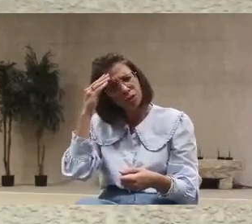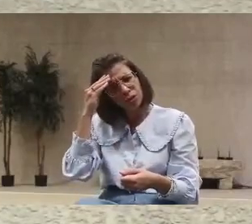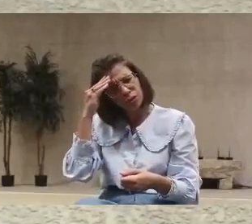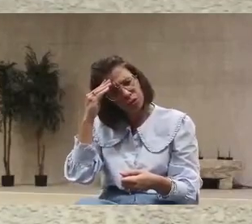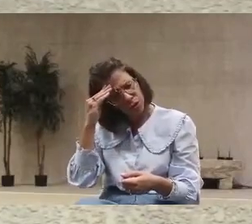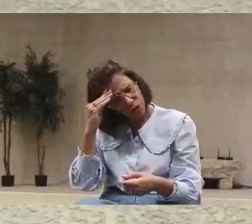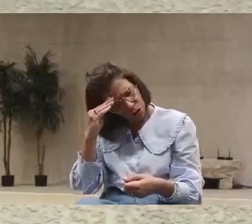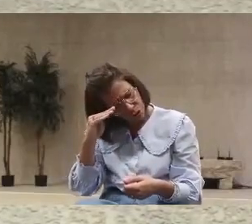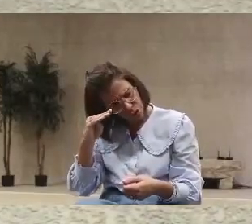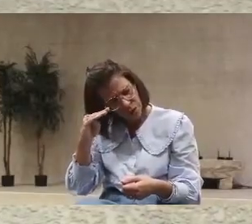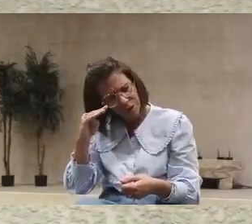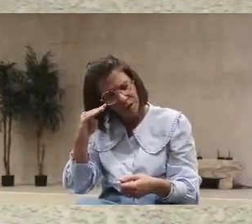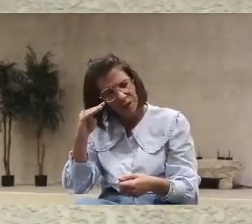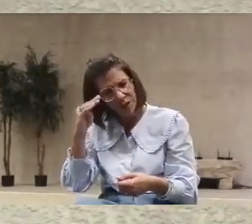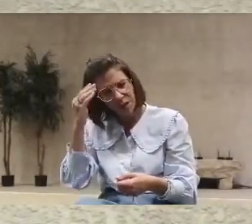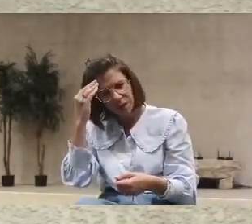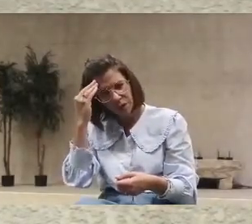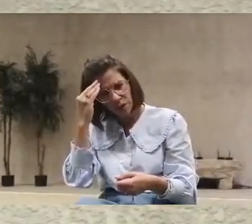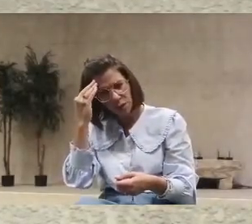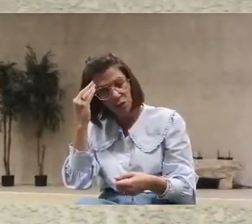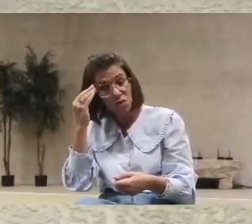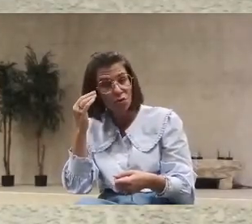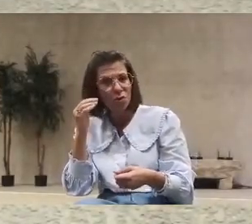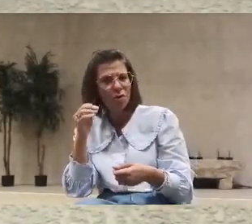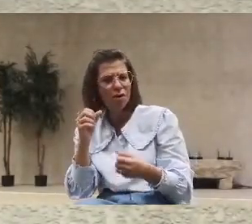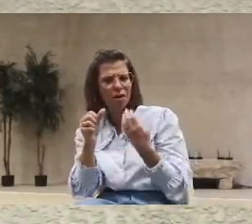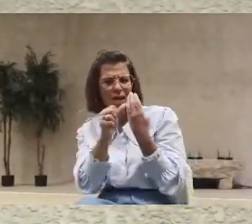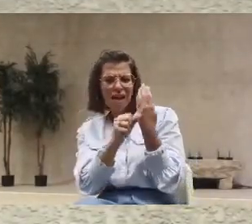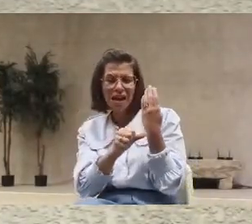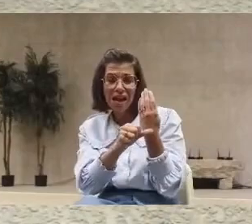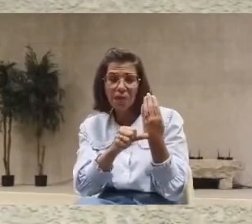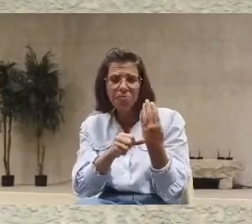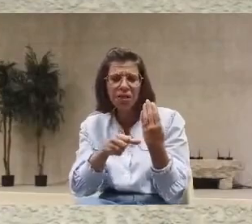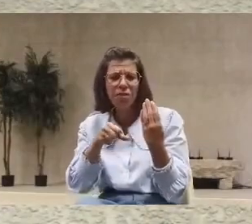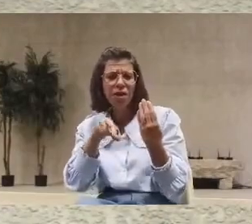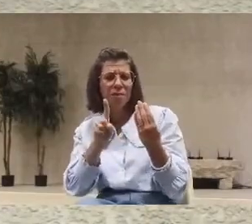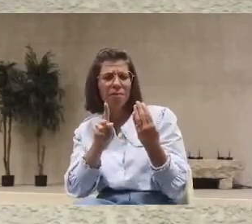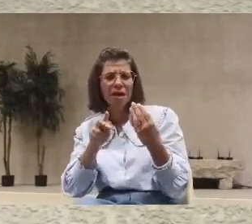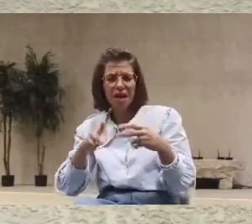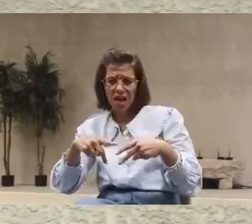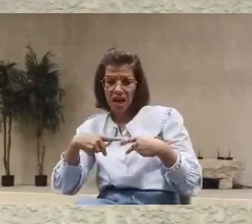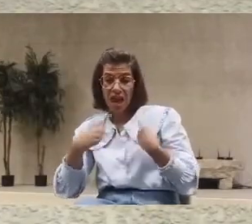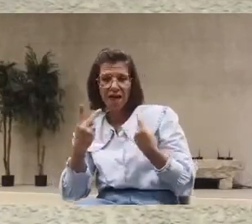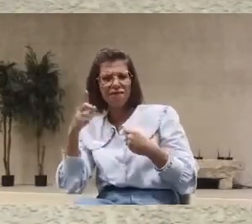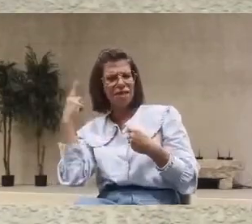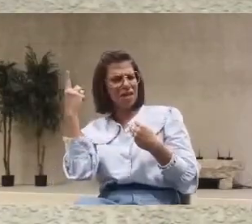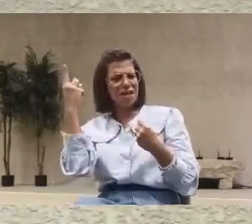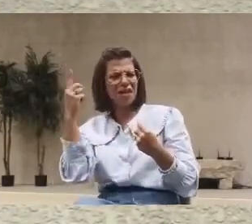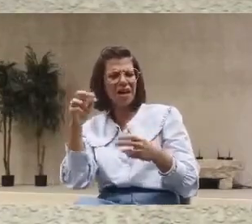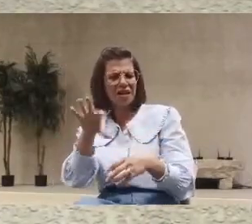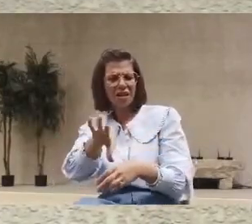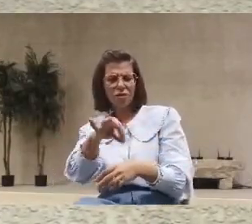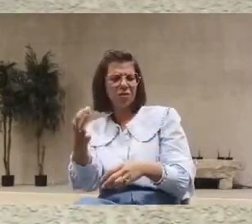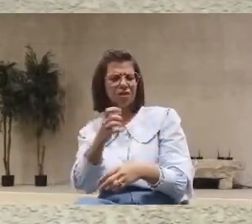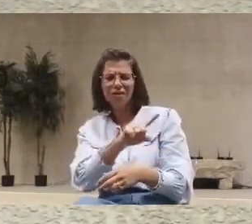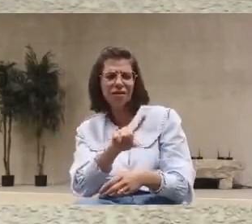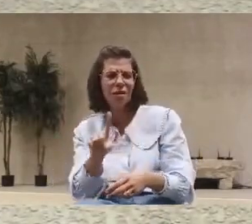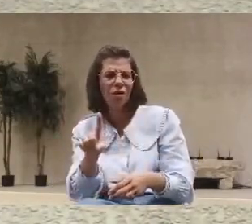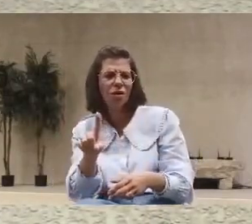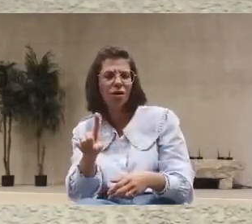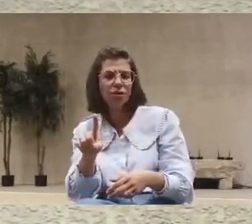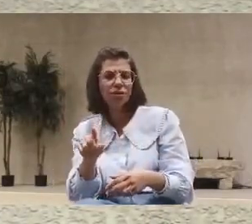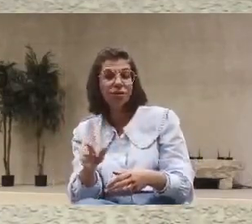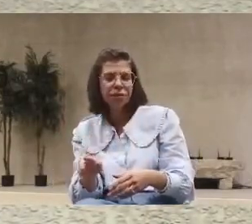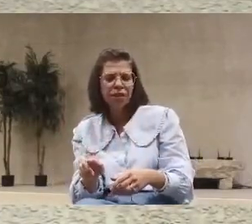elle n'avait nullement l'assurance de la vie éternelle alors qu'elle montait vers la colline il y une